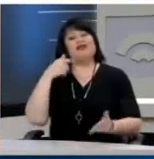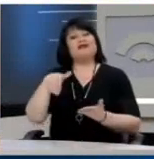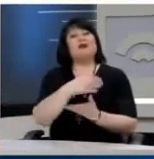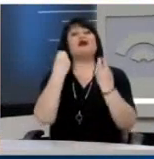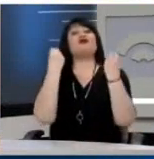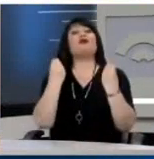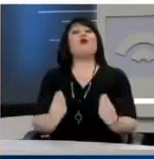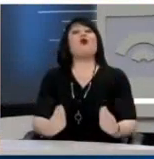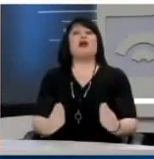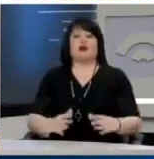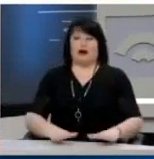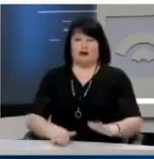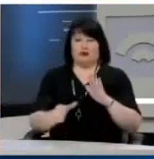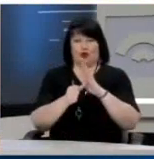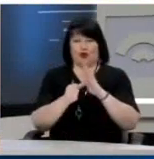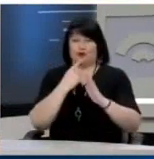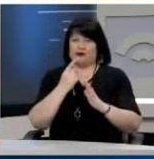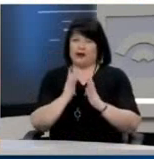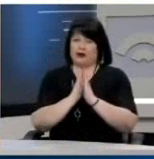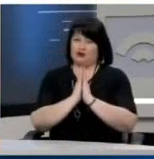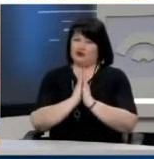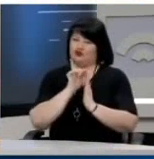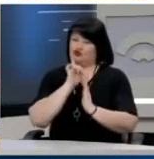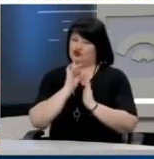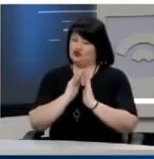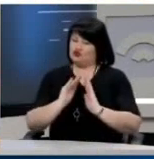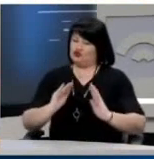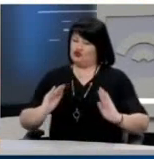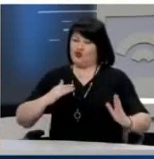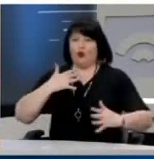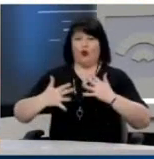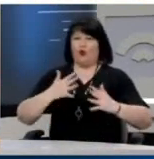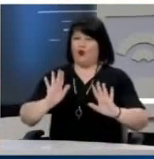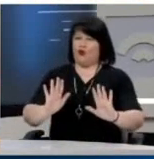πολύ, όχι ανησυχία. Αφήστε. Εντάξει.